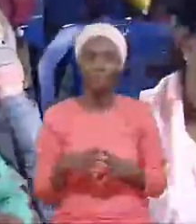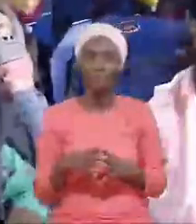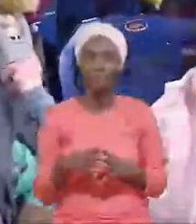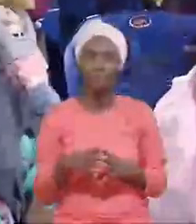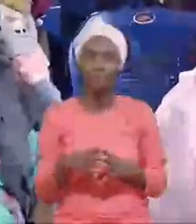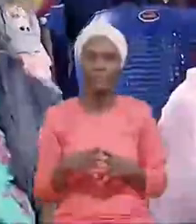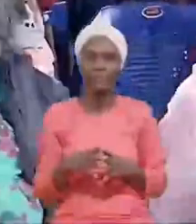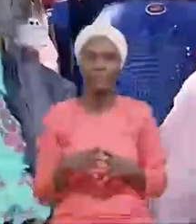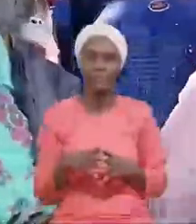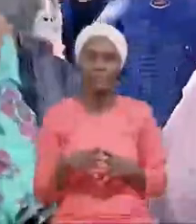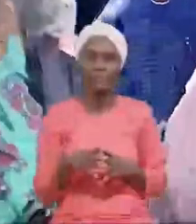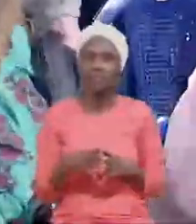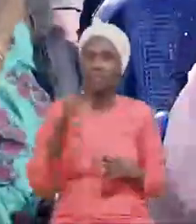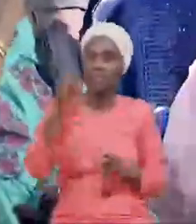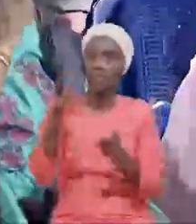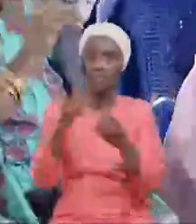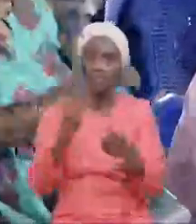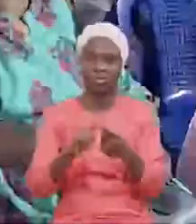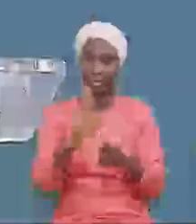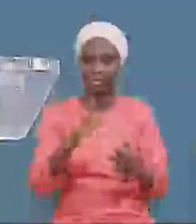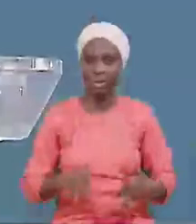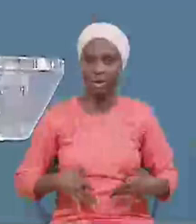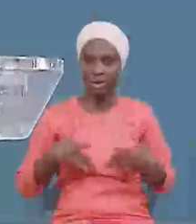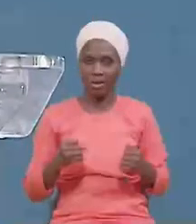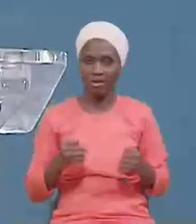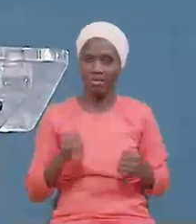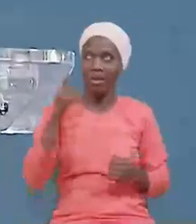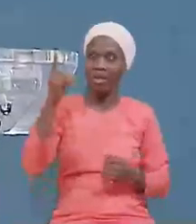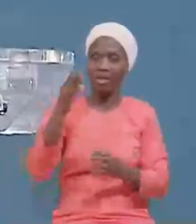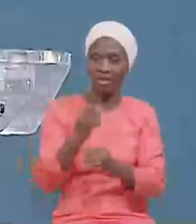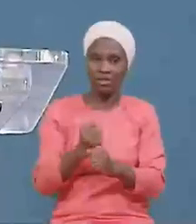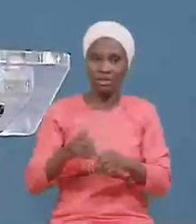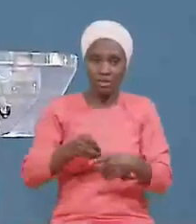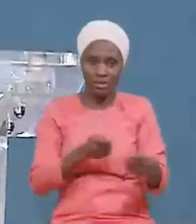il vient dans votre vie, il opère dans votre vie,